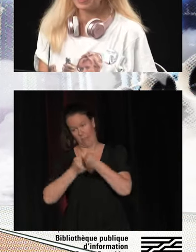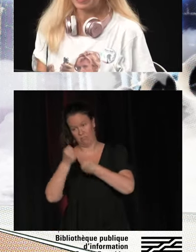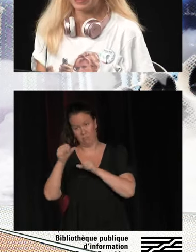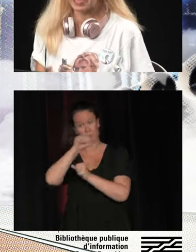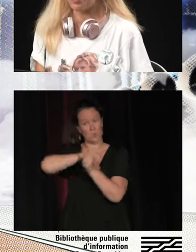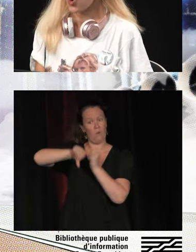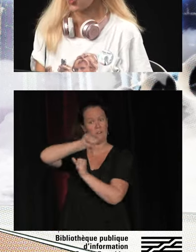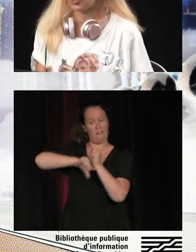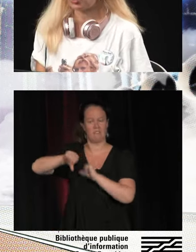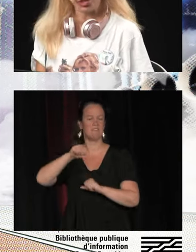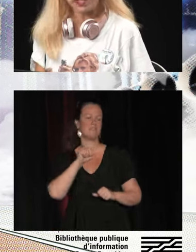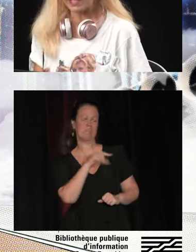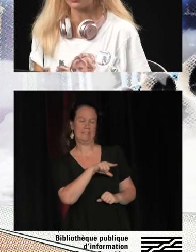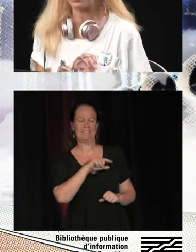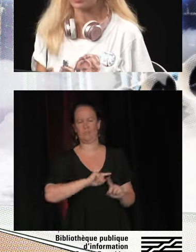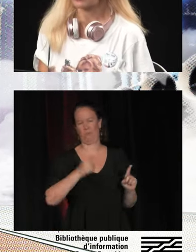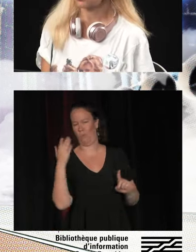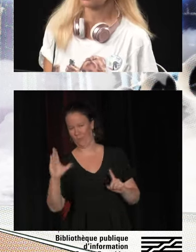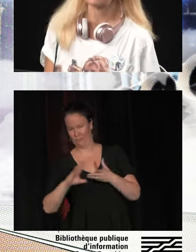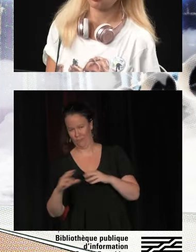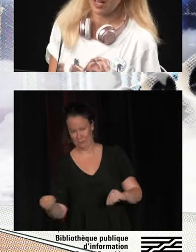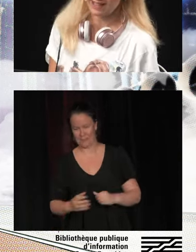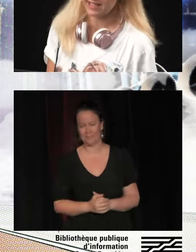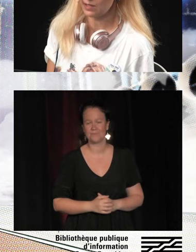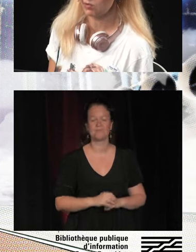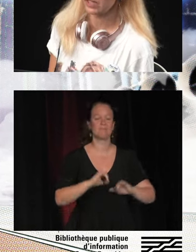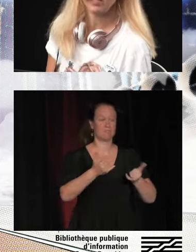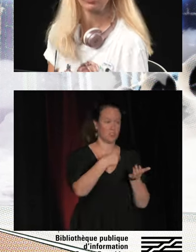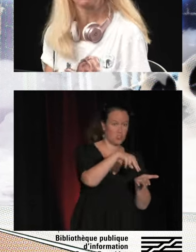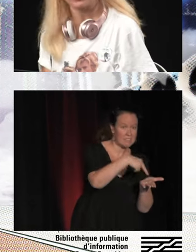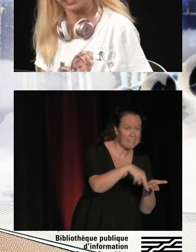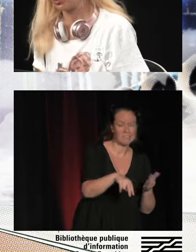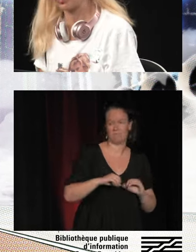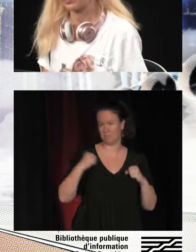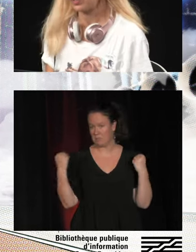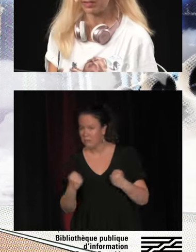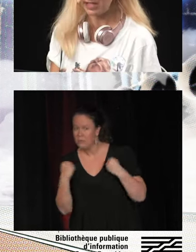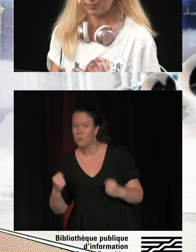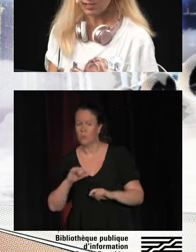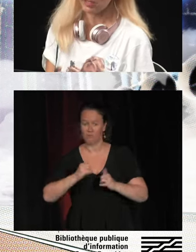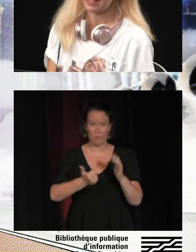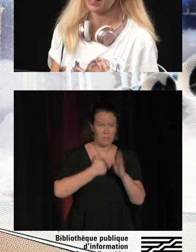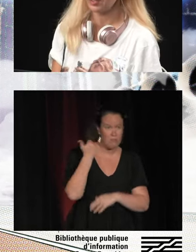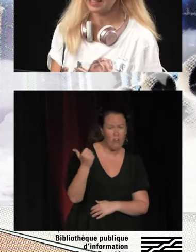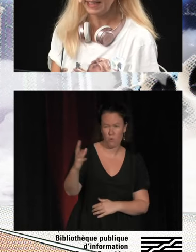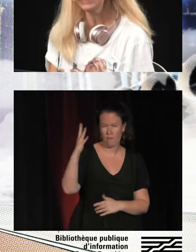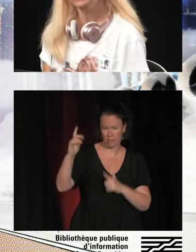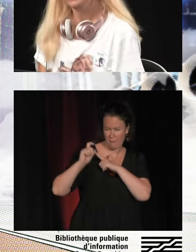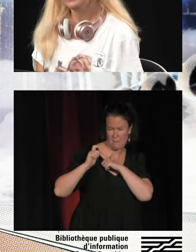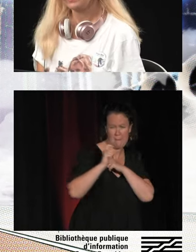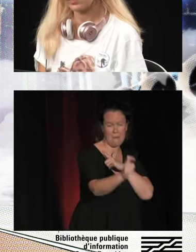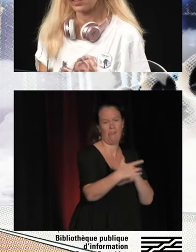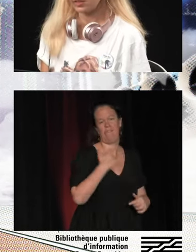avait également du Just Dance, des animations, des jeux indés à découvrir, tout des cycles de conférences, enfin, ouais, plein de choses intéressantes.